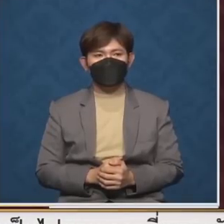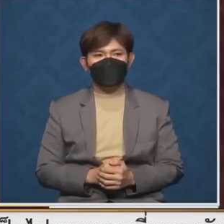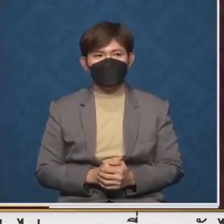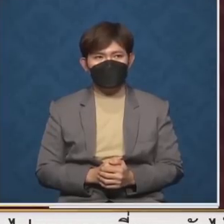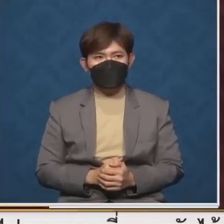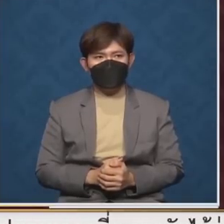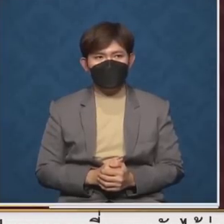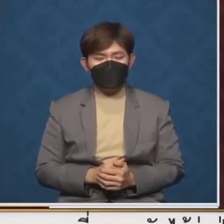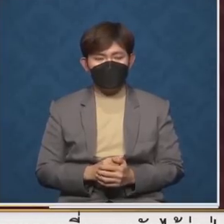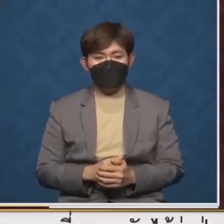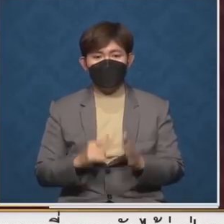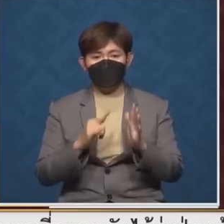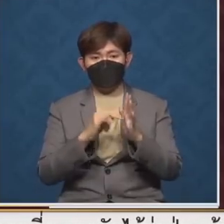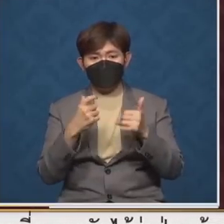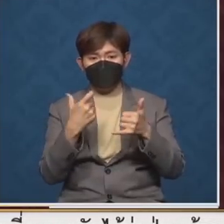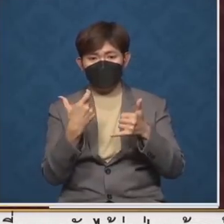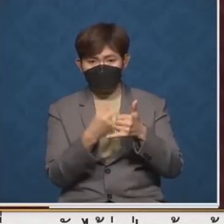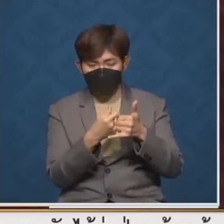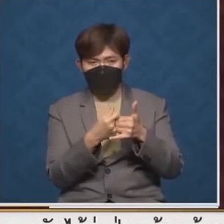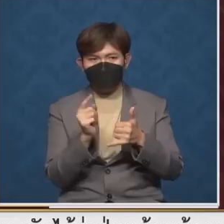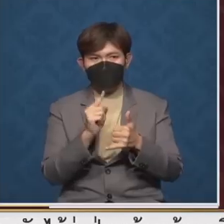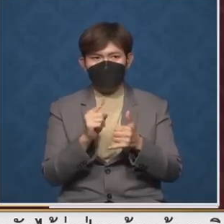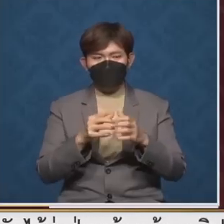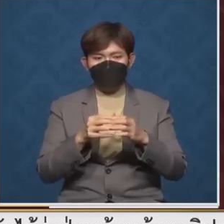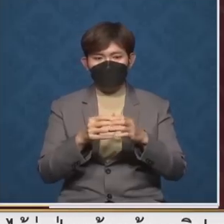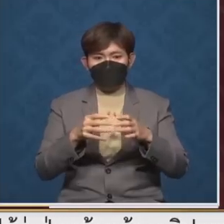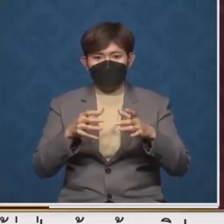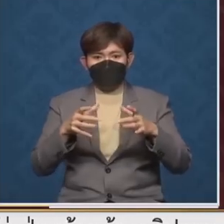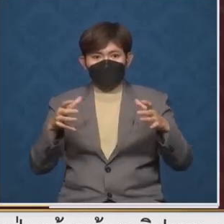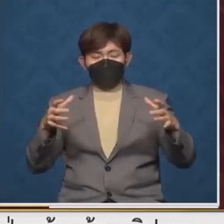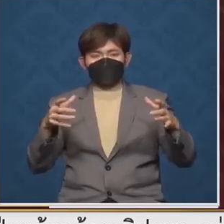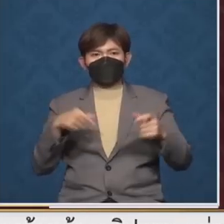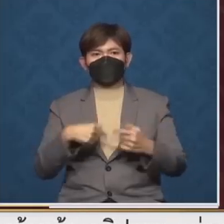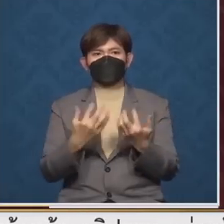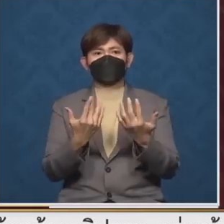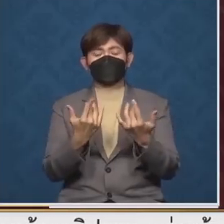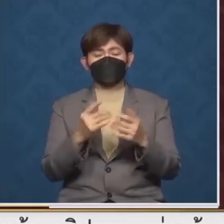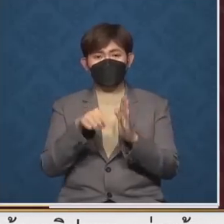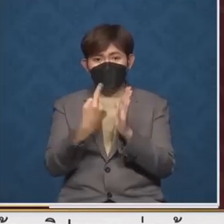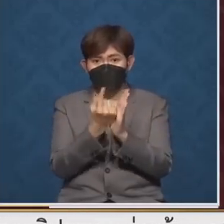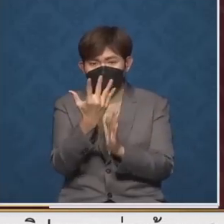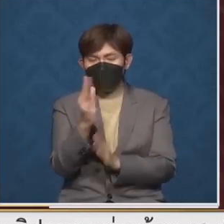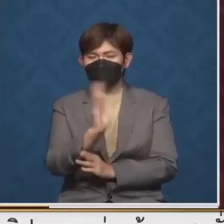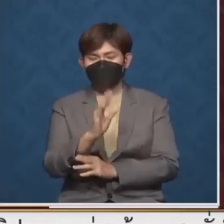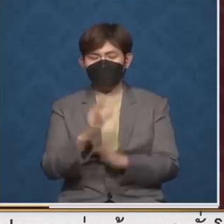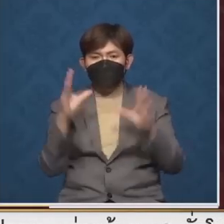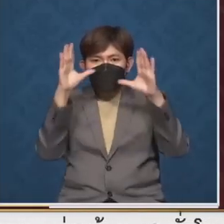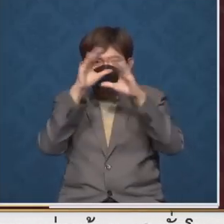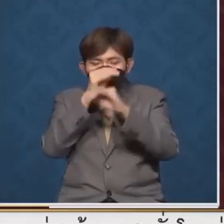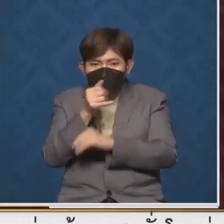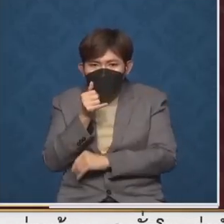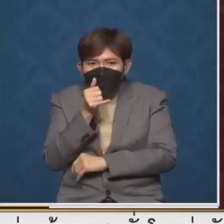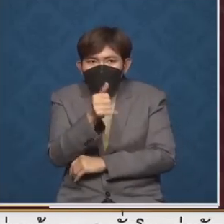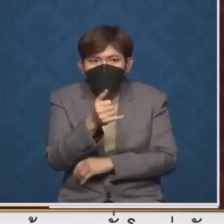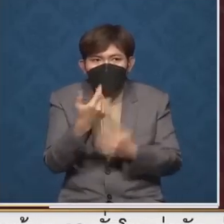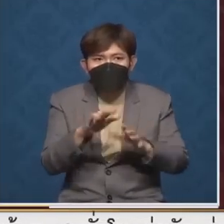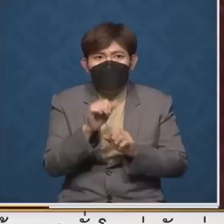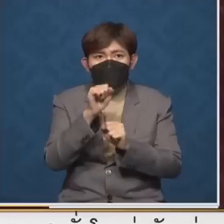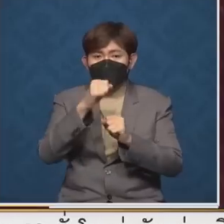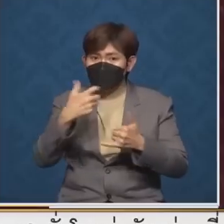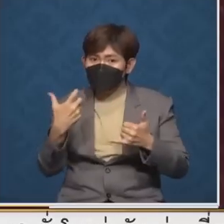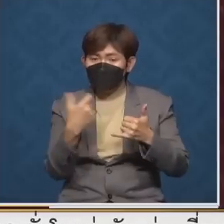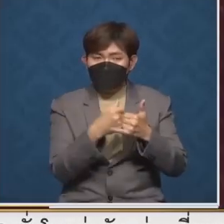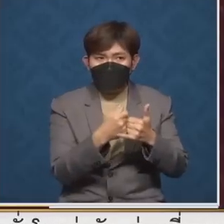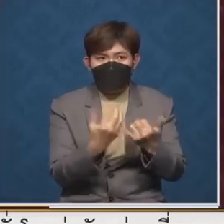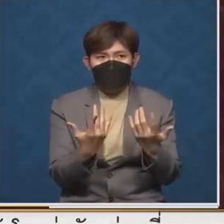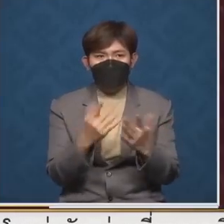ฉีดวักซินเอาคนไปแรอาจรอจร ๆ ไมใช่ 5 ชั่โงนะ เขไปรออยไหนคืน ครับแล้วพอเริ่มประกาศว่เอาฉีดได้ แลไปรอ